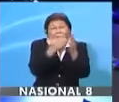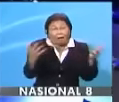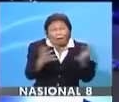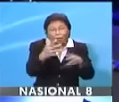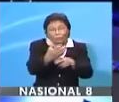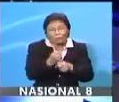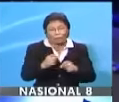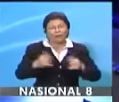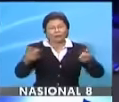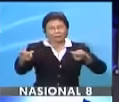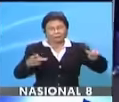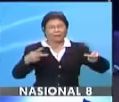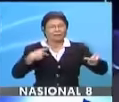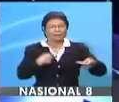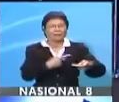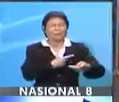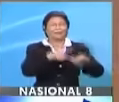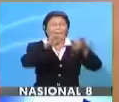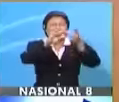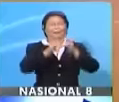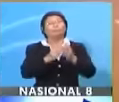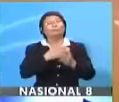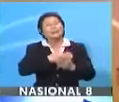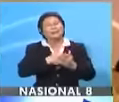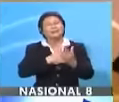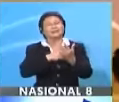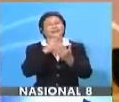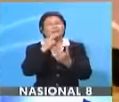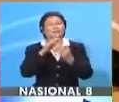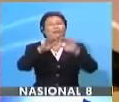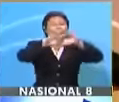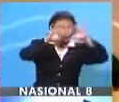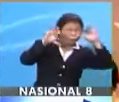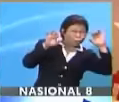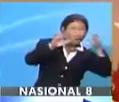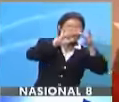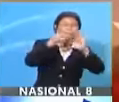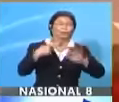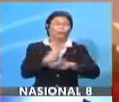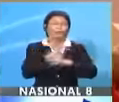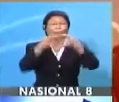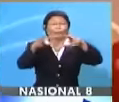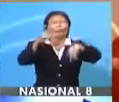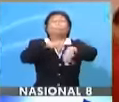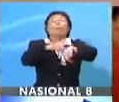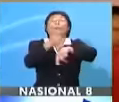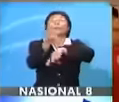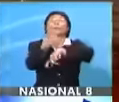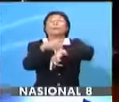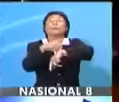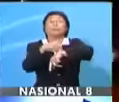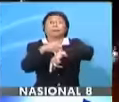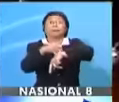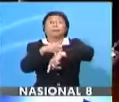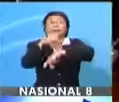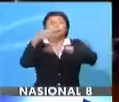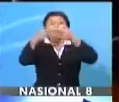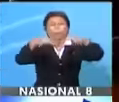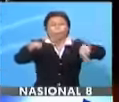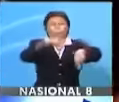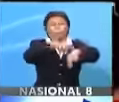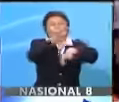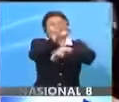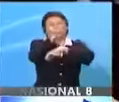akan update di semua media sosial kita. Dan malam ini akan berlangsung jam berapa perasmian ini? Perasmian akan bermula